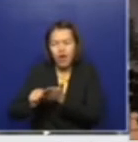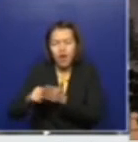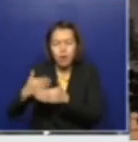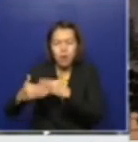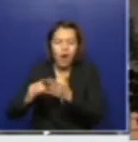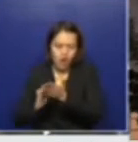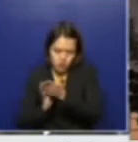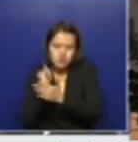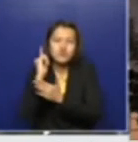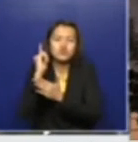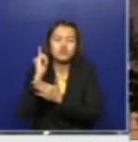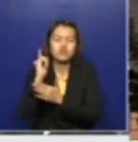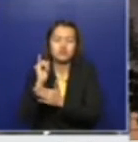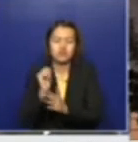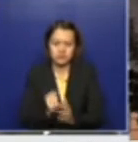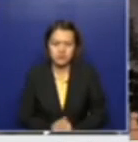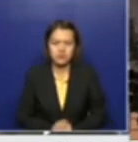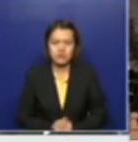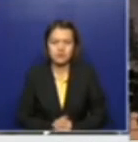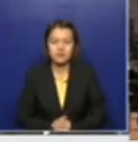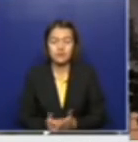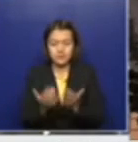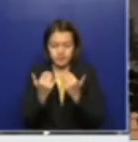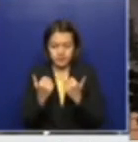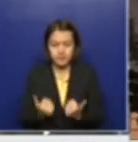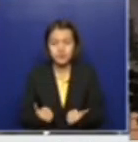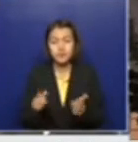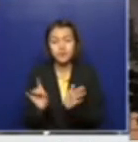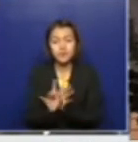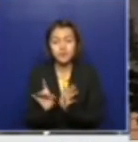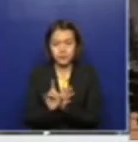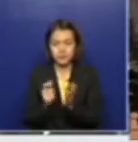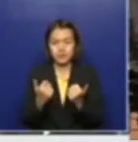ไปท้ายที่สุดนี้นะครับผม